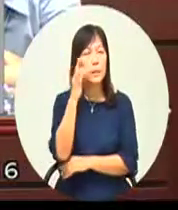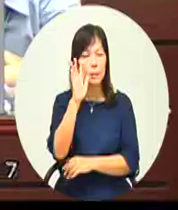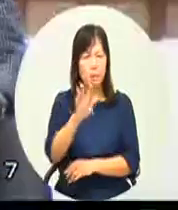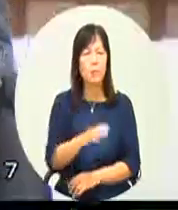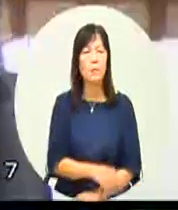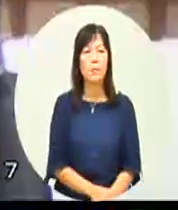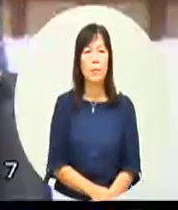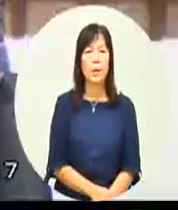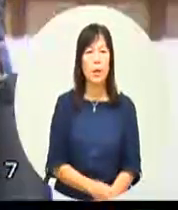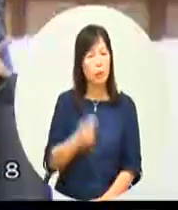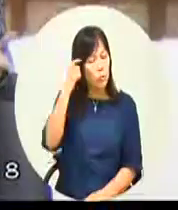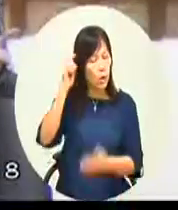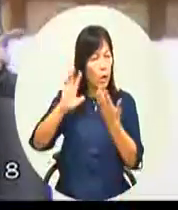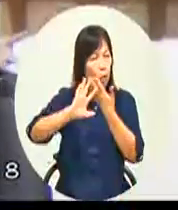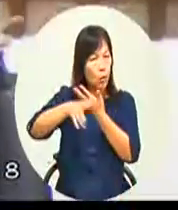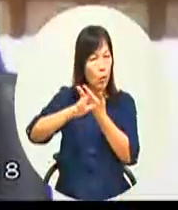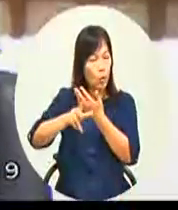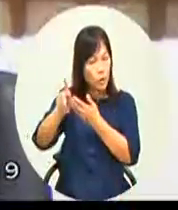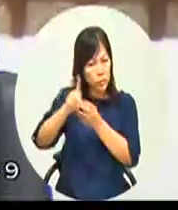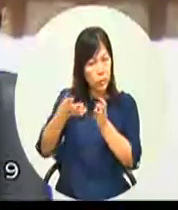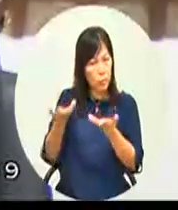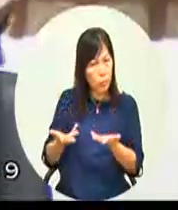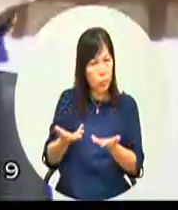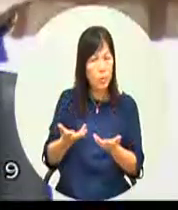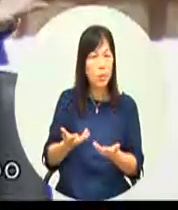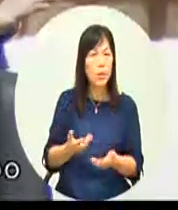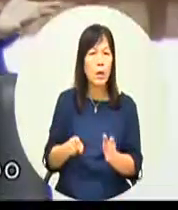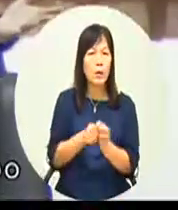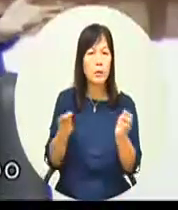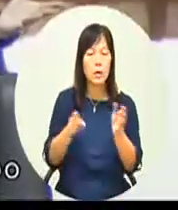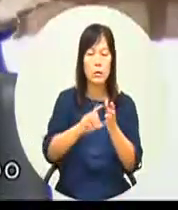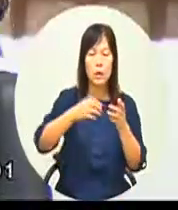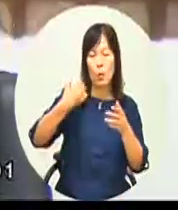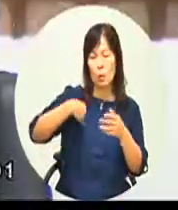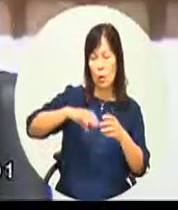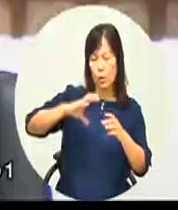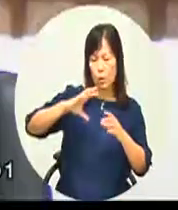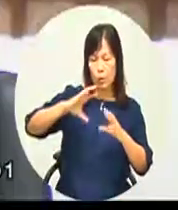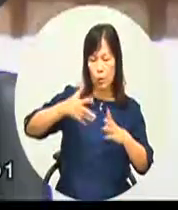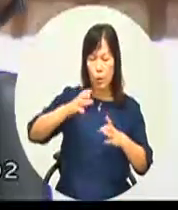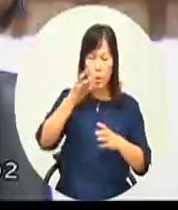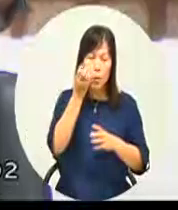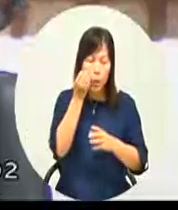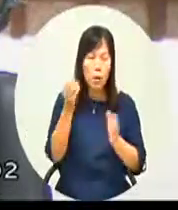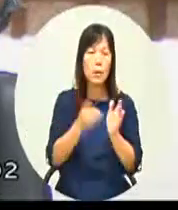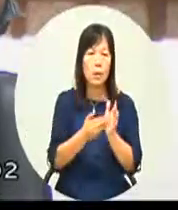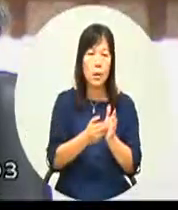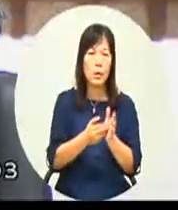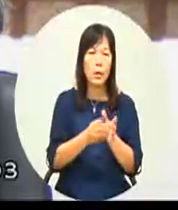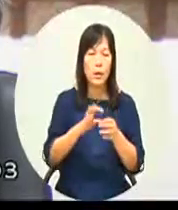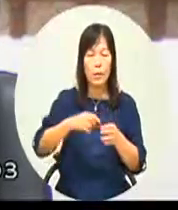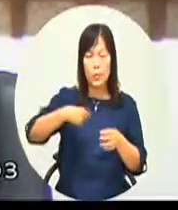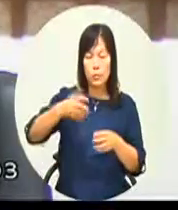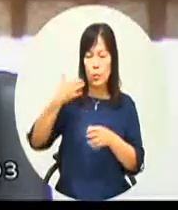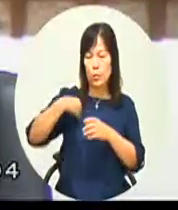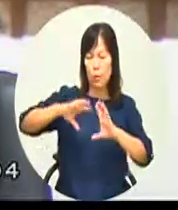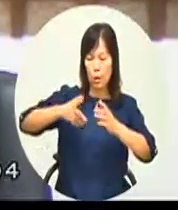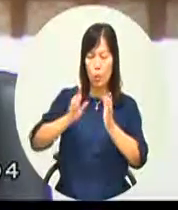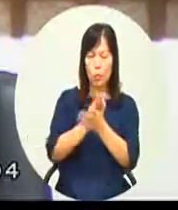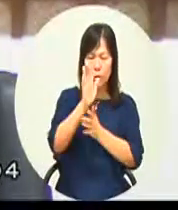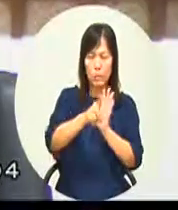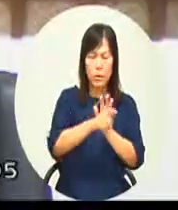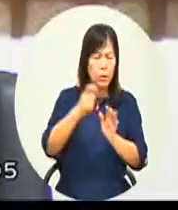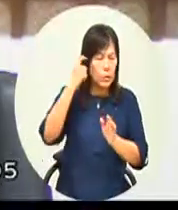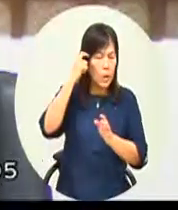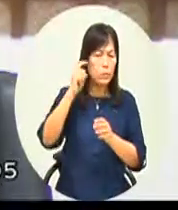到说用国外的这样的一个系统？譬如说你们有去华国看的嘛？哈，你们就是去华国看了之后才会想要回来说，哎，